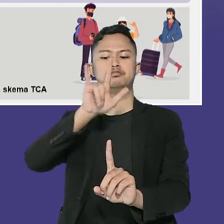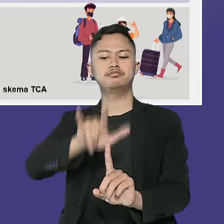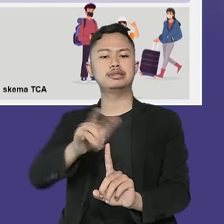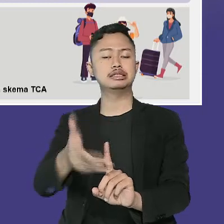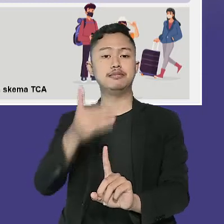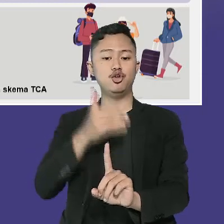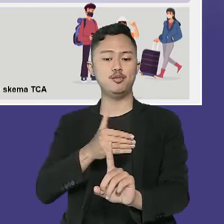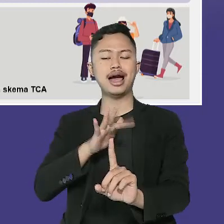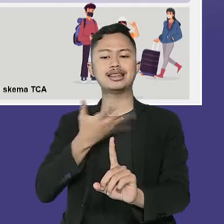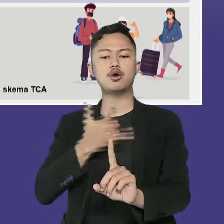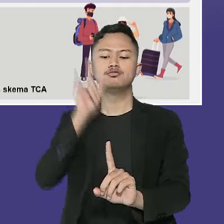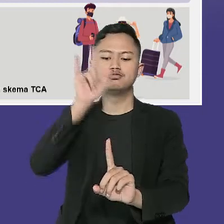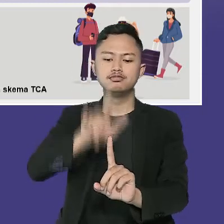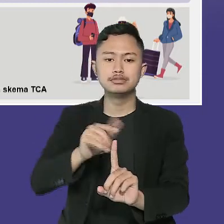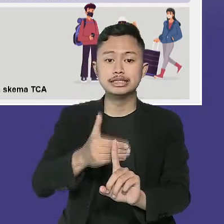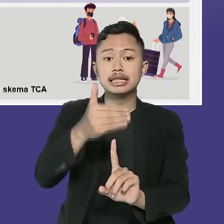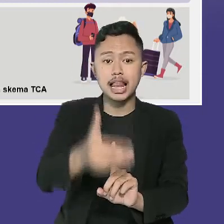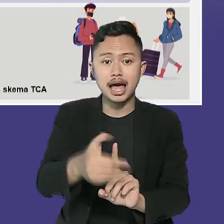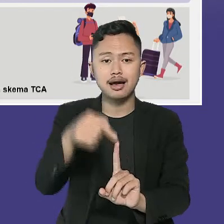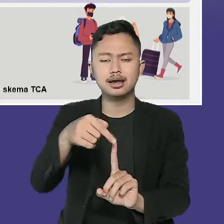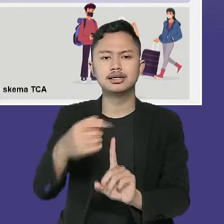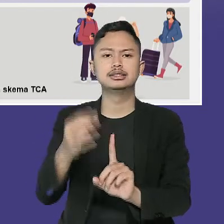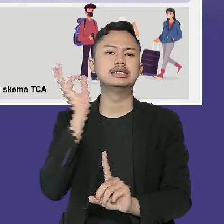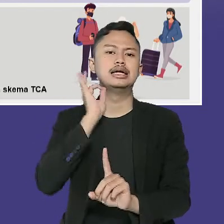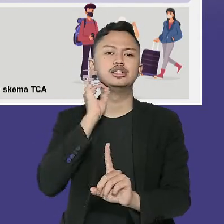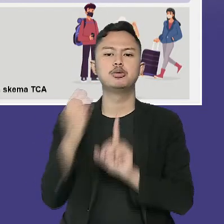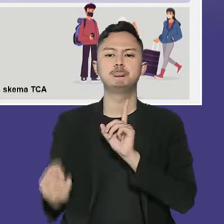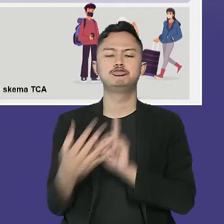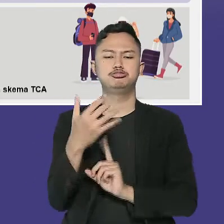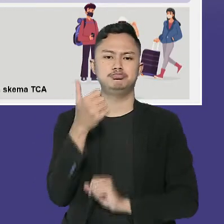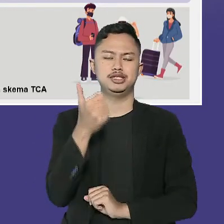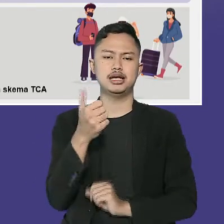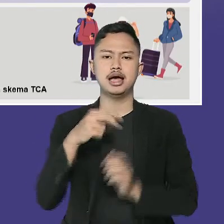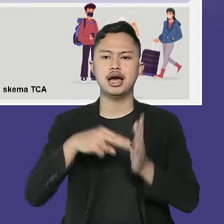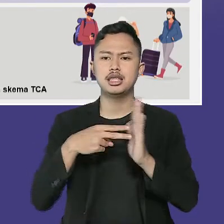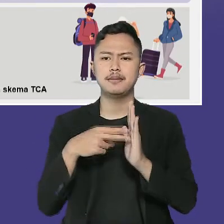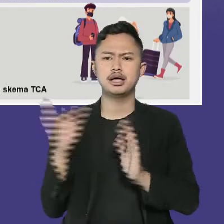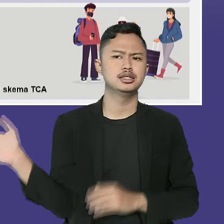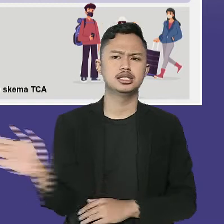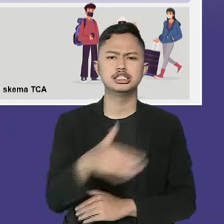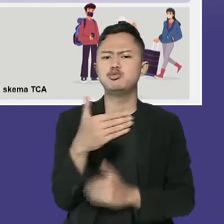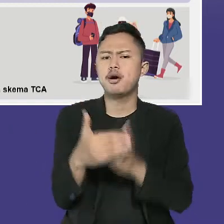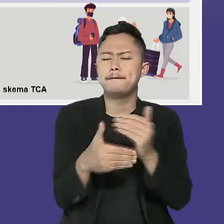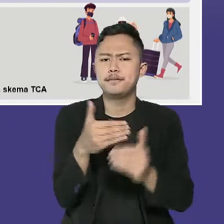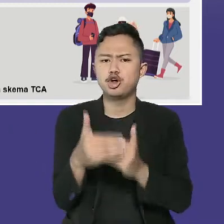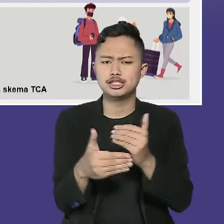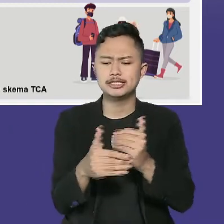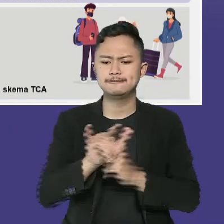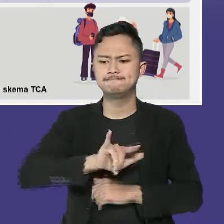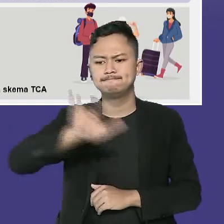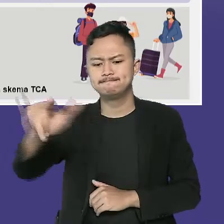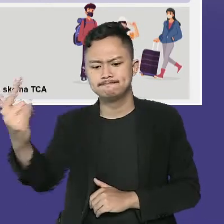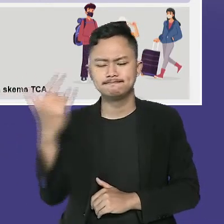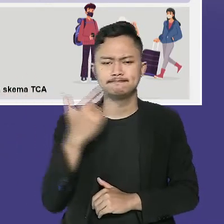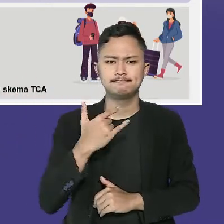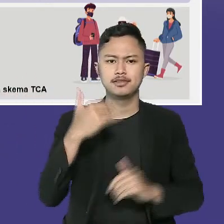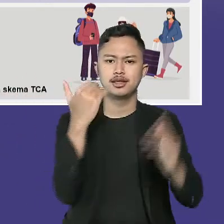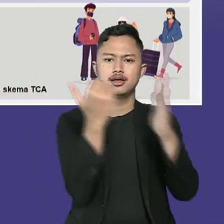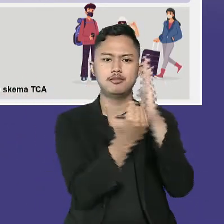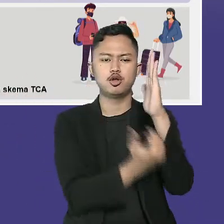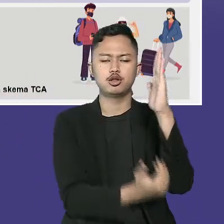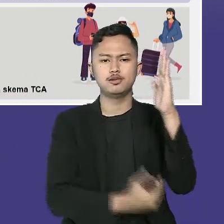setelah sampai di tempat tujuan. Untuk itu, pada seluruh tahapan perjalanan, protokol kesehatan